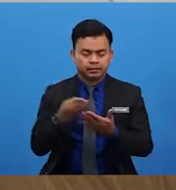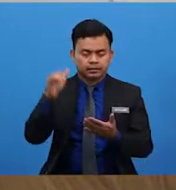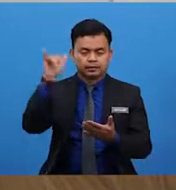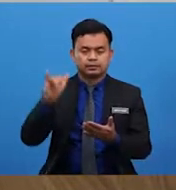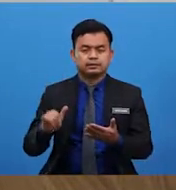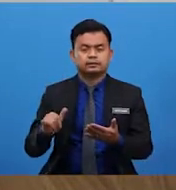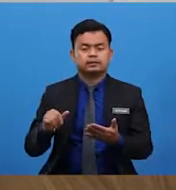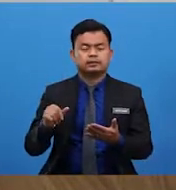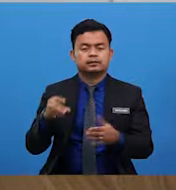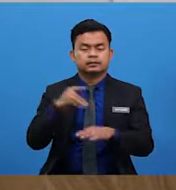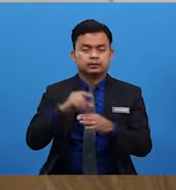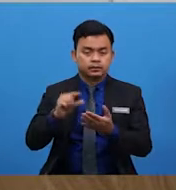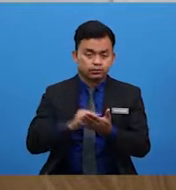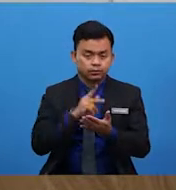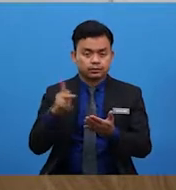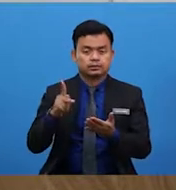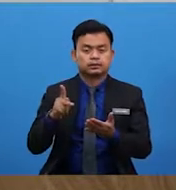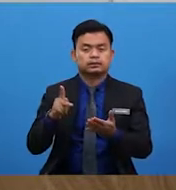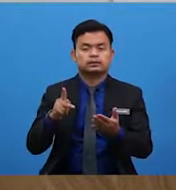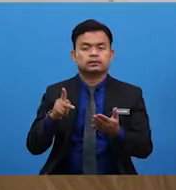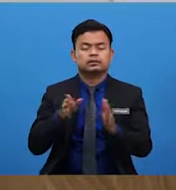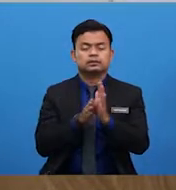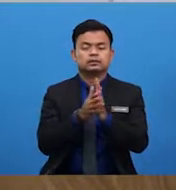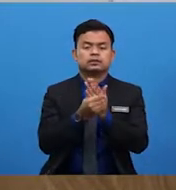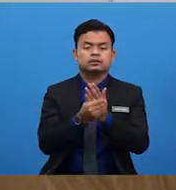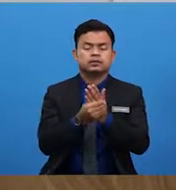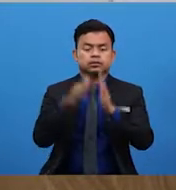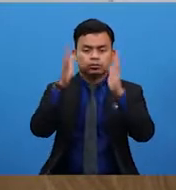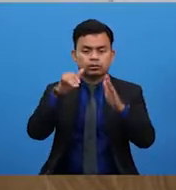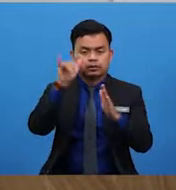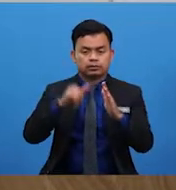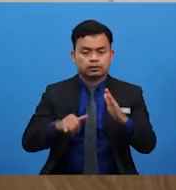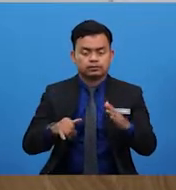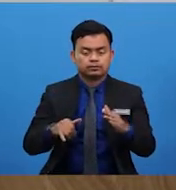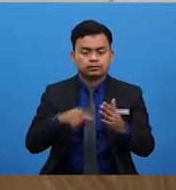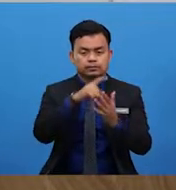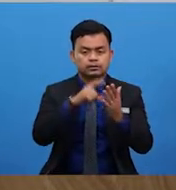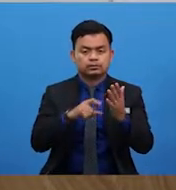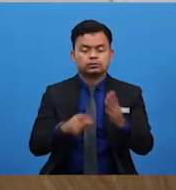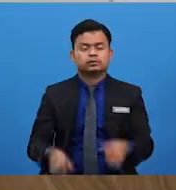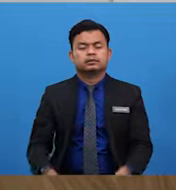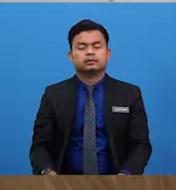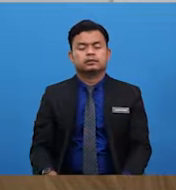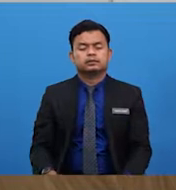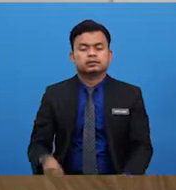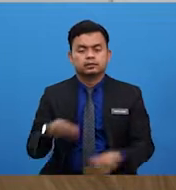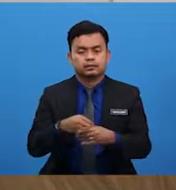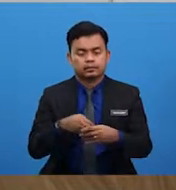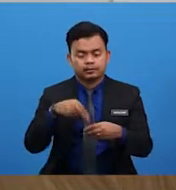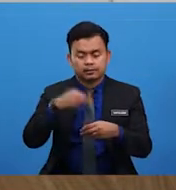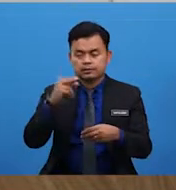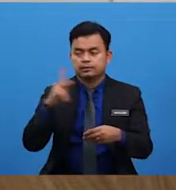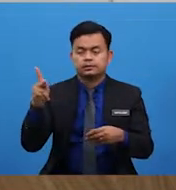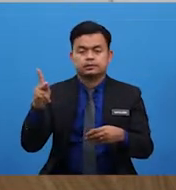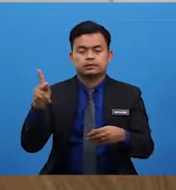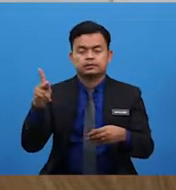dalam ketika selain media adalah bahan anak deishu main untuk menggerakkan pelukis dan free kedalam menghasilkan karya seni